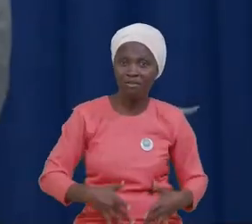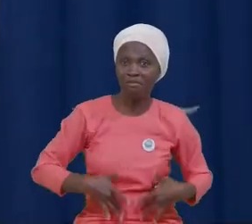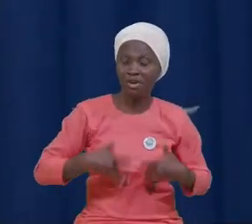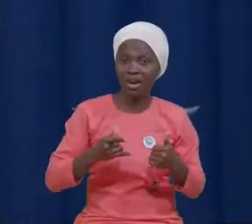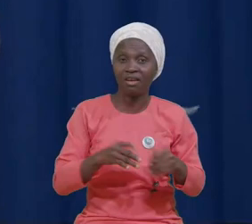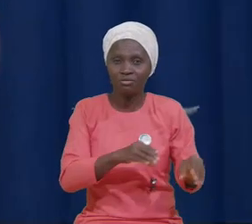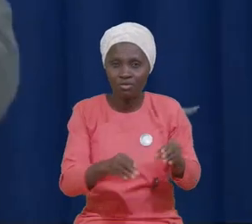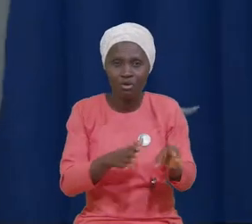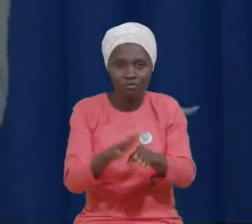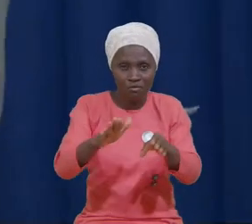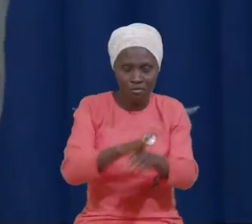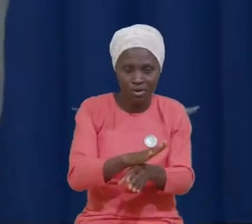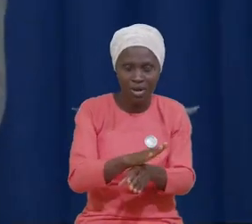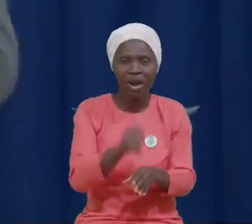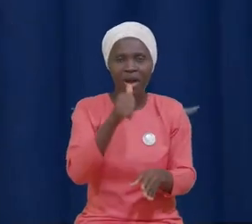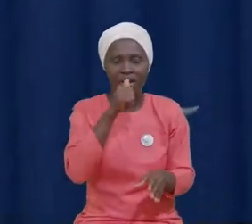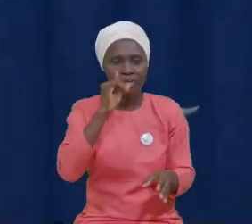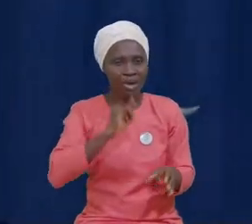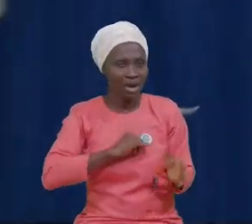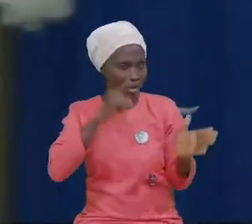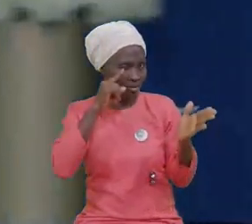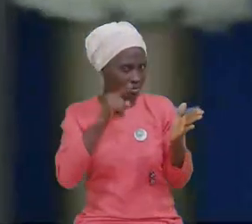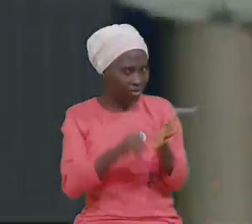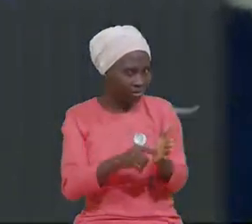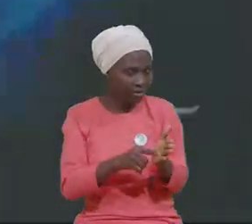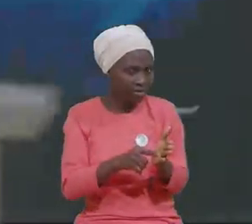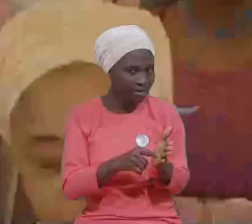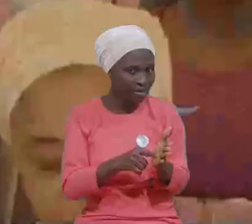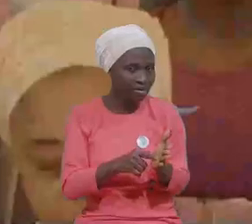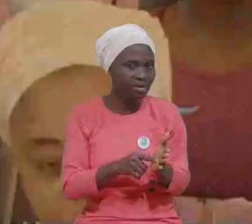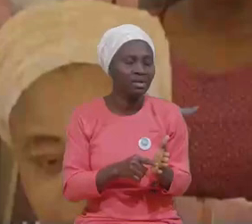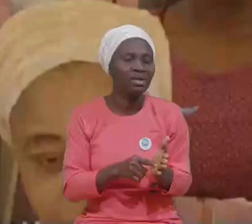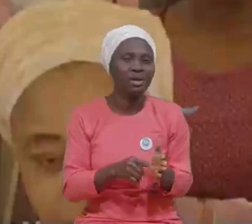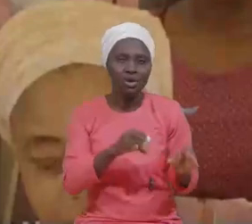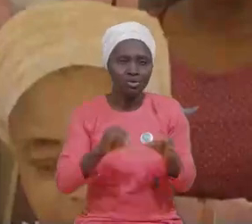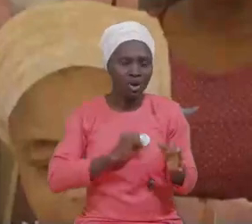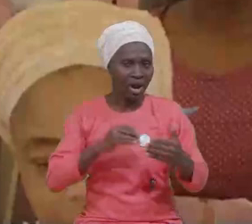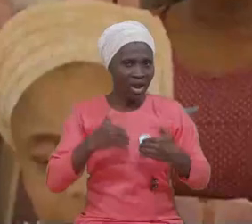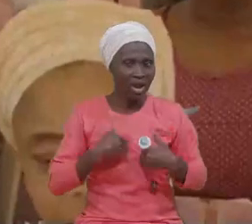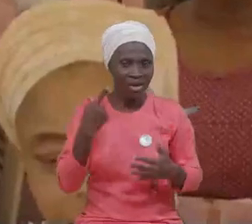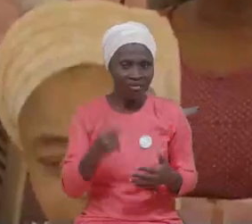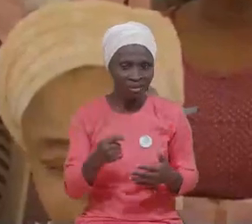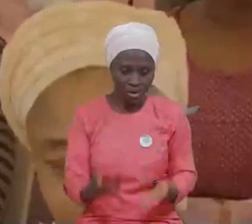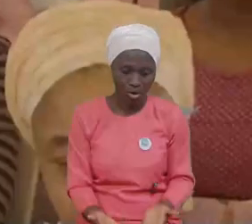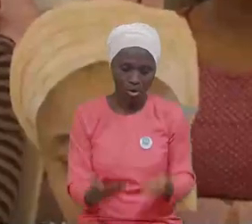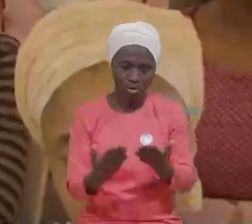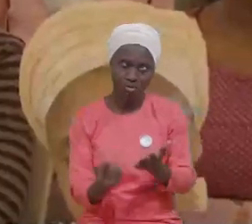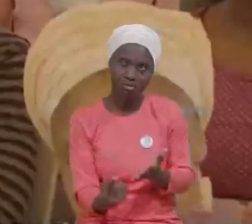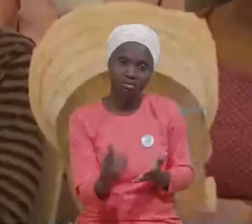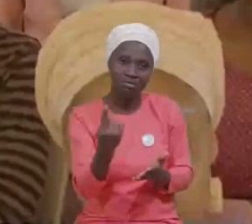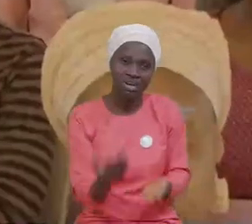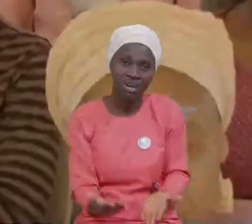réalisent des choses dans la vie? Est-ce que je suis observateur? Est-ce que j'ai le Christ qui